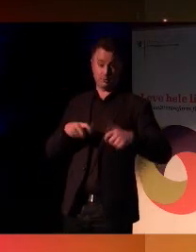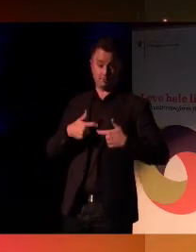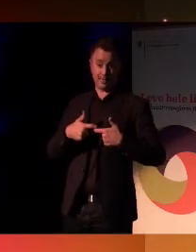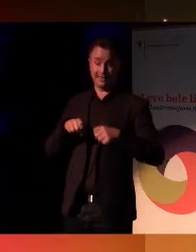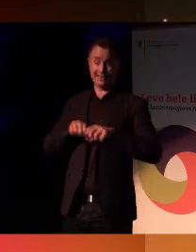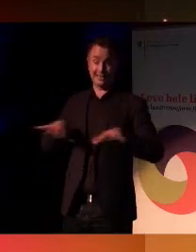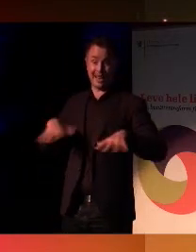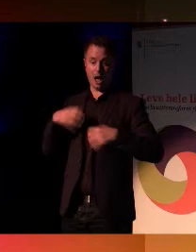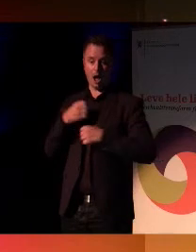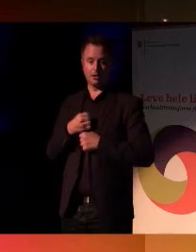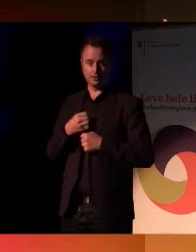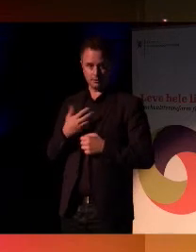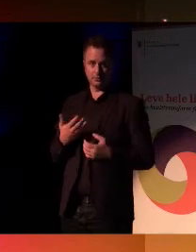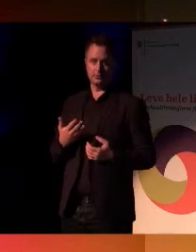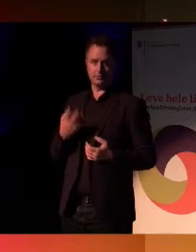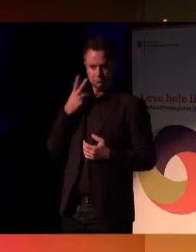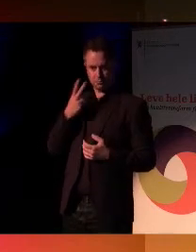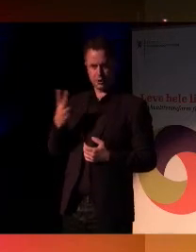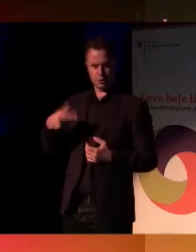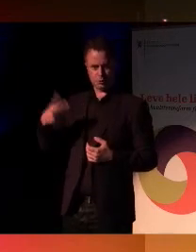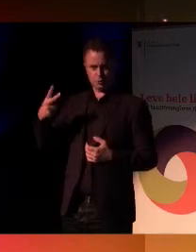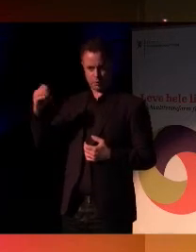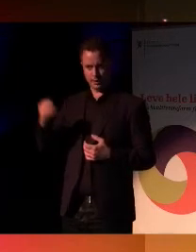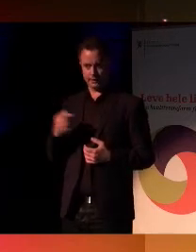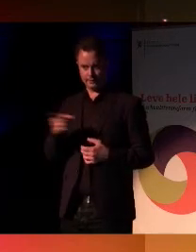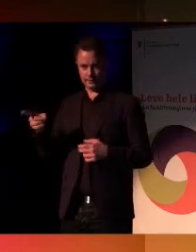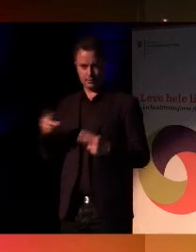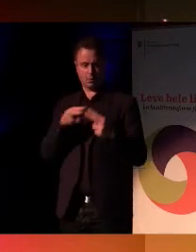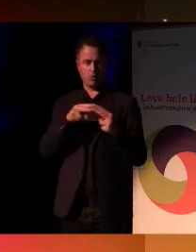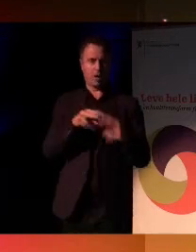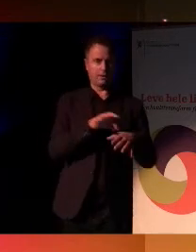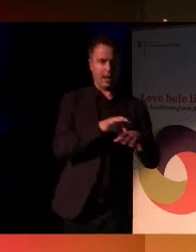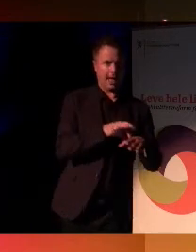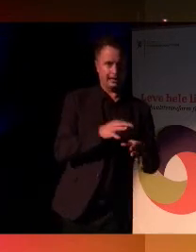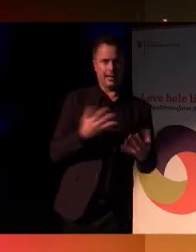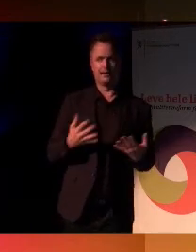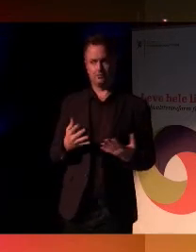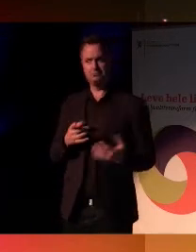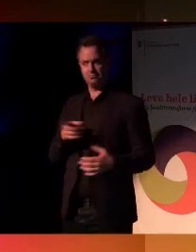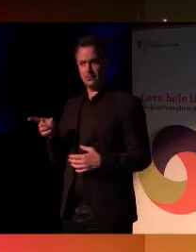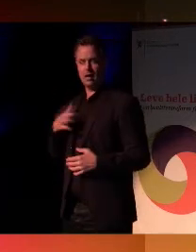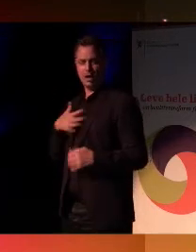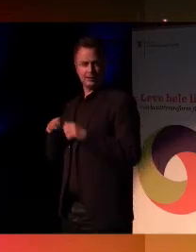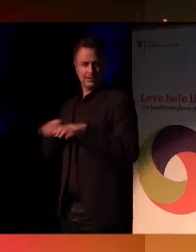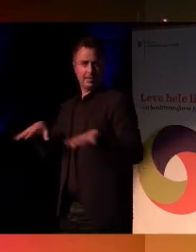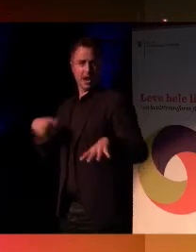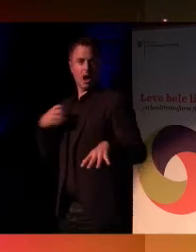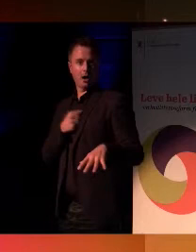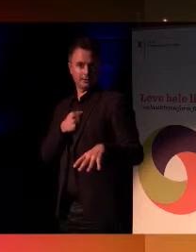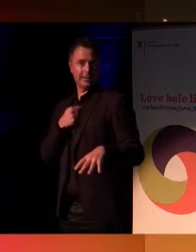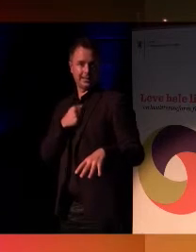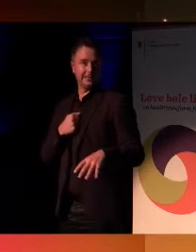så mange som 22% av de som går til fastlegen sin med angstplager har en generalisert angstlidelse, nesten hver fjerde.